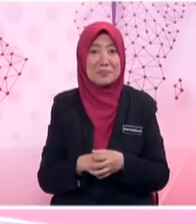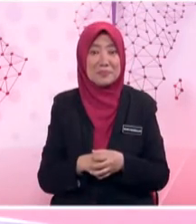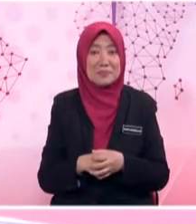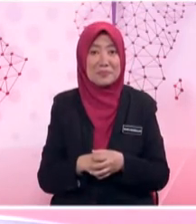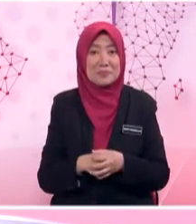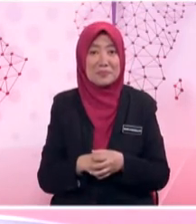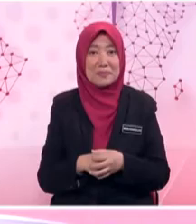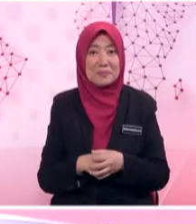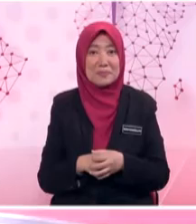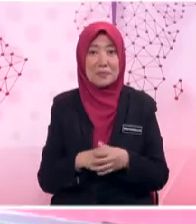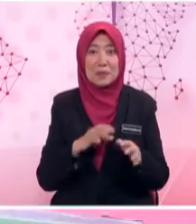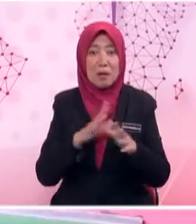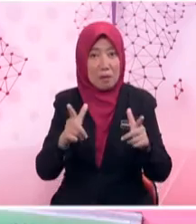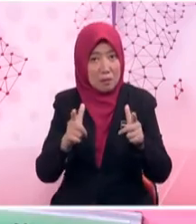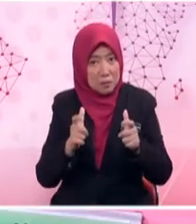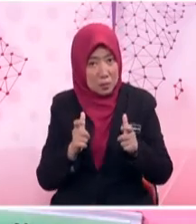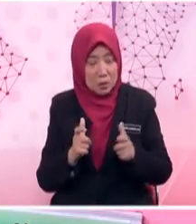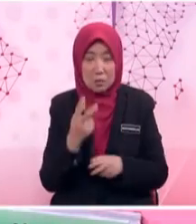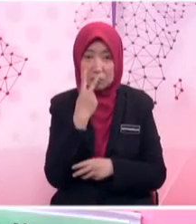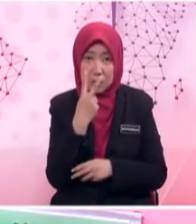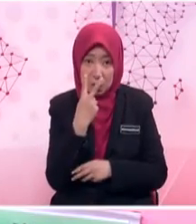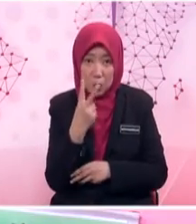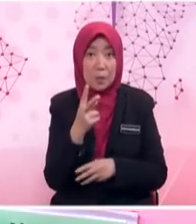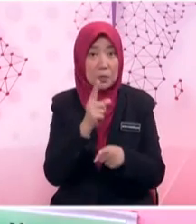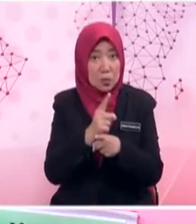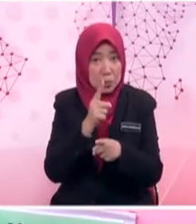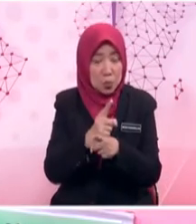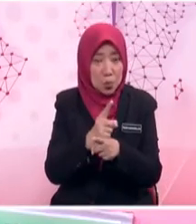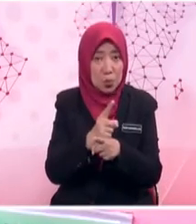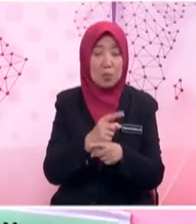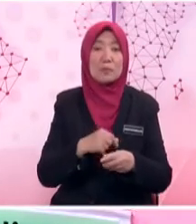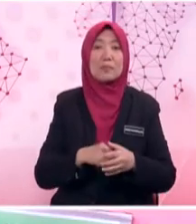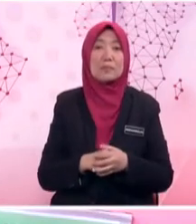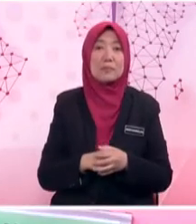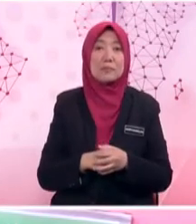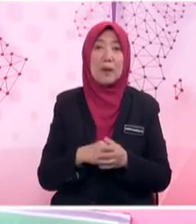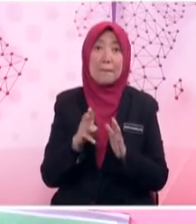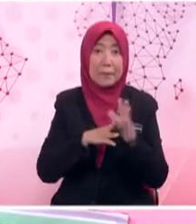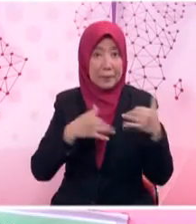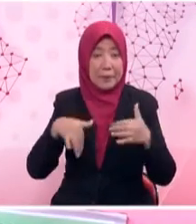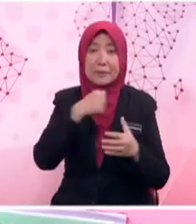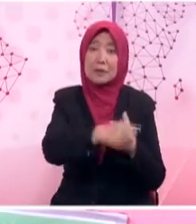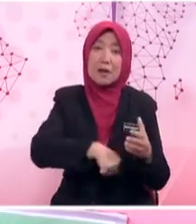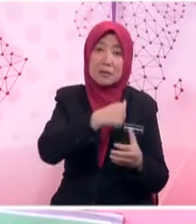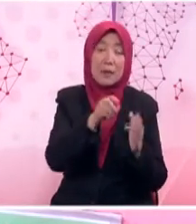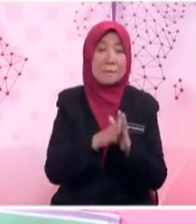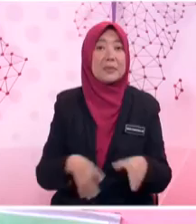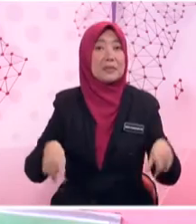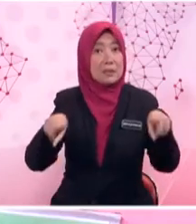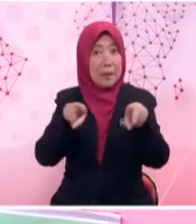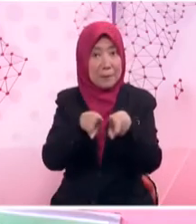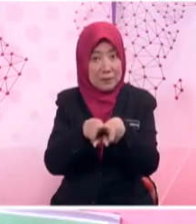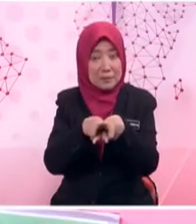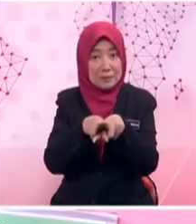terlampau laju sangat. Kena perhatikan betul-betul ya. Bermain gasing bersama